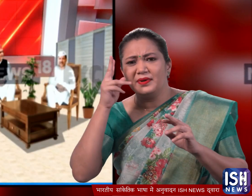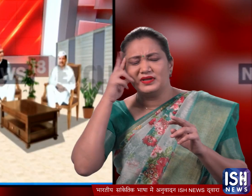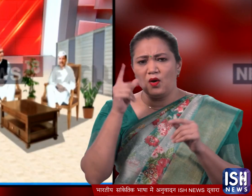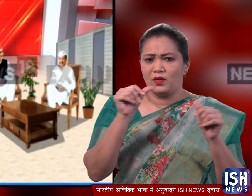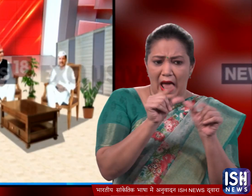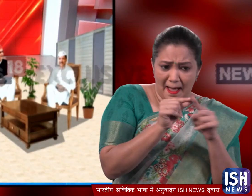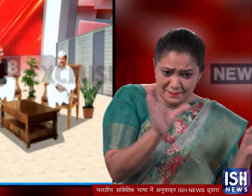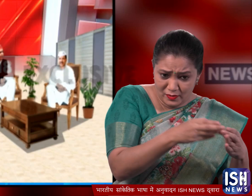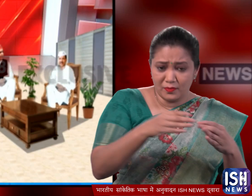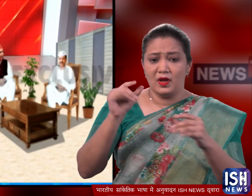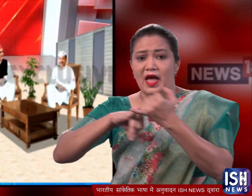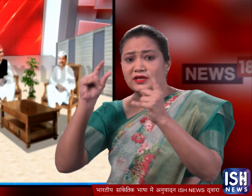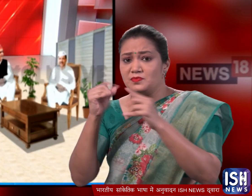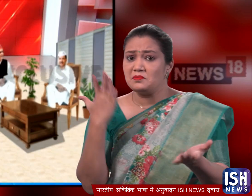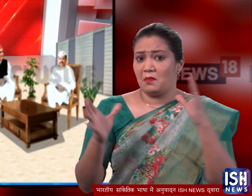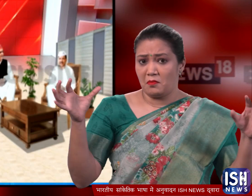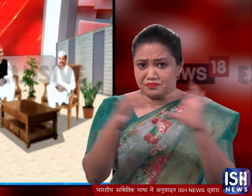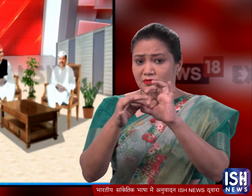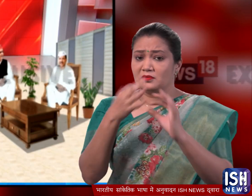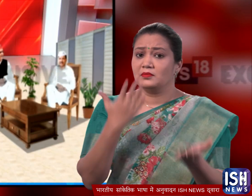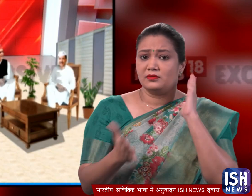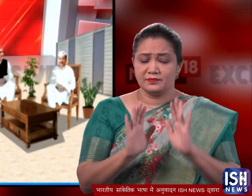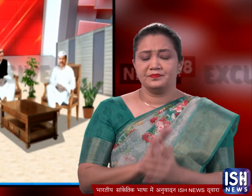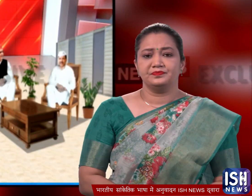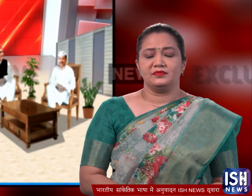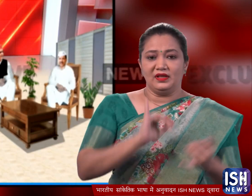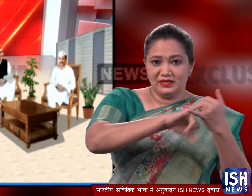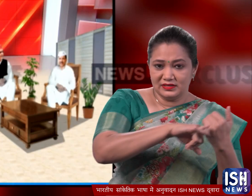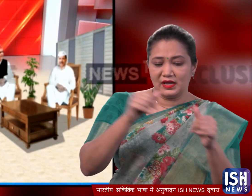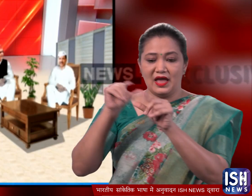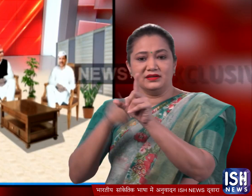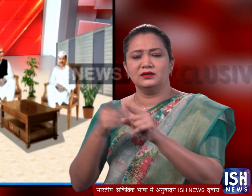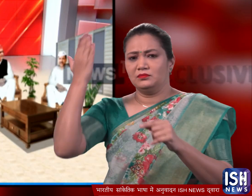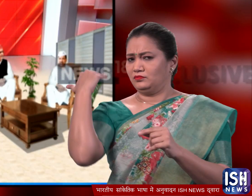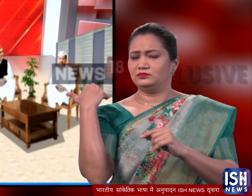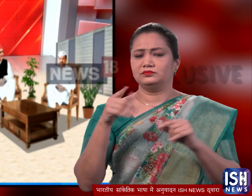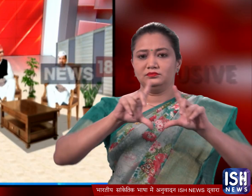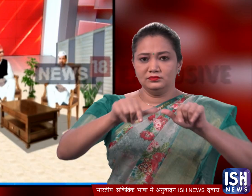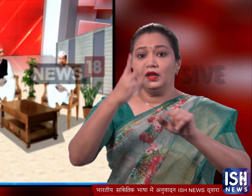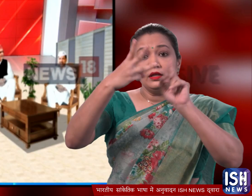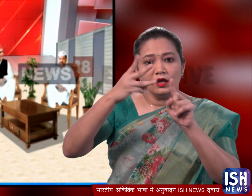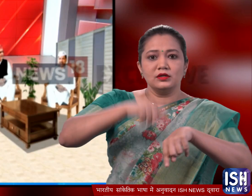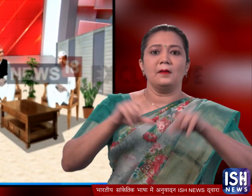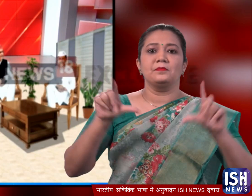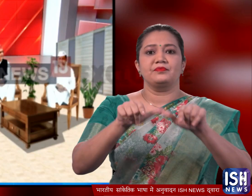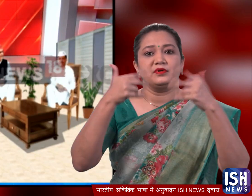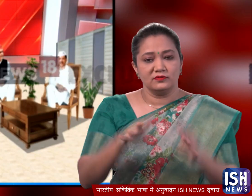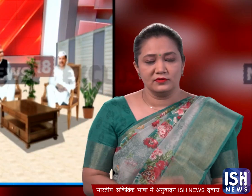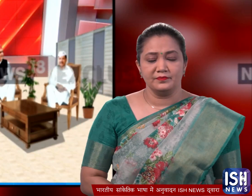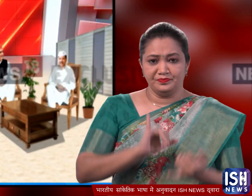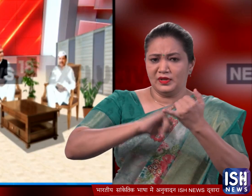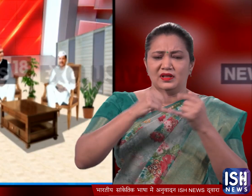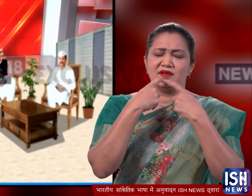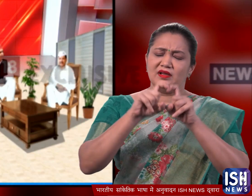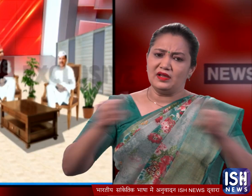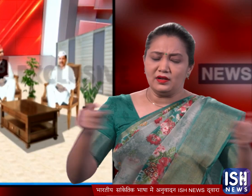आदमी पार्टी और समाजवादी पार्टी में गठबंधन हो सकता है। संजय सिंह और अखिलेश यादव के बीच हाल के दिनों में हुई यह तीसरी मुलाकात है। हालांकि संजय